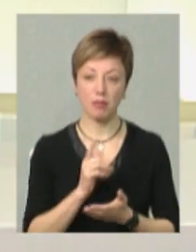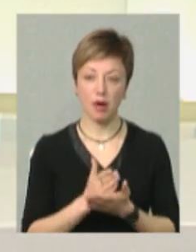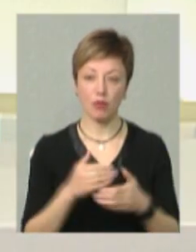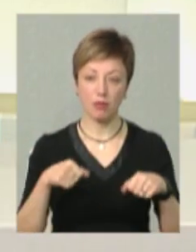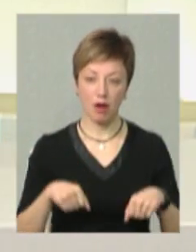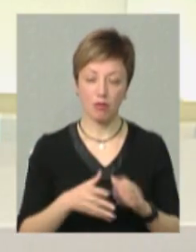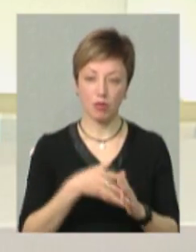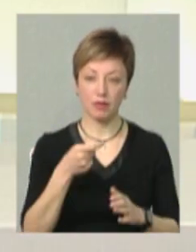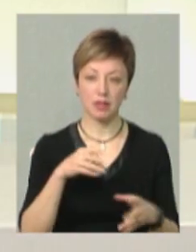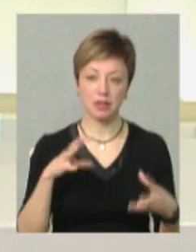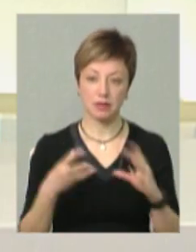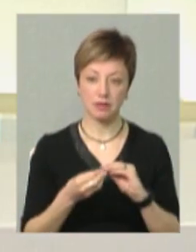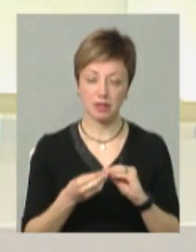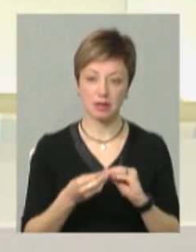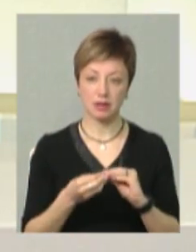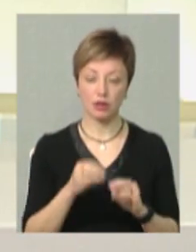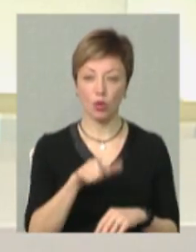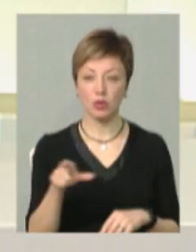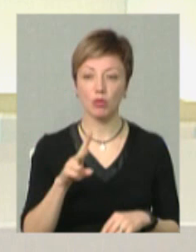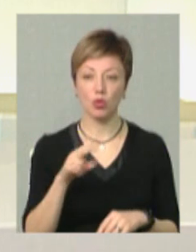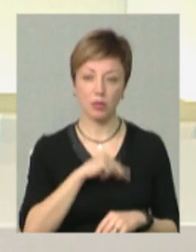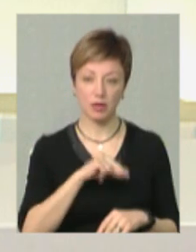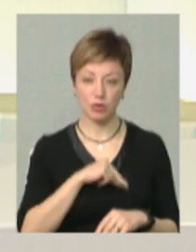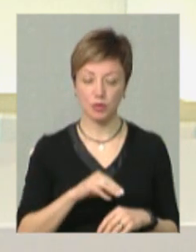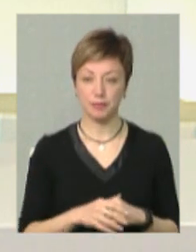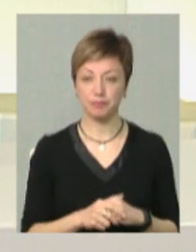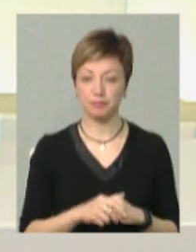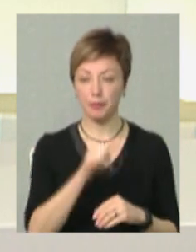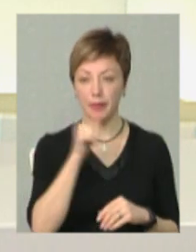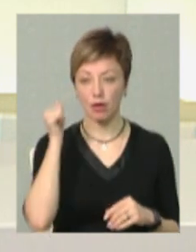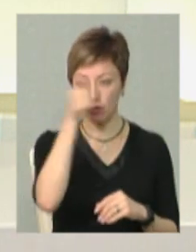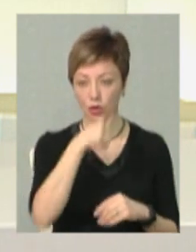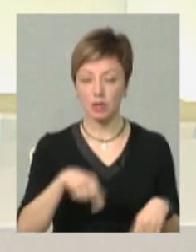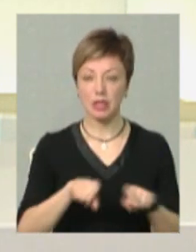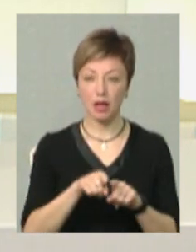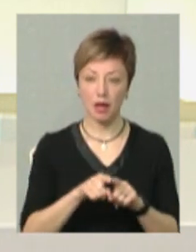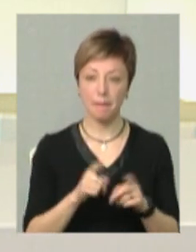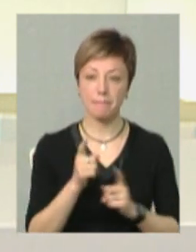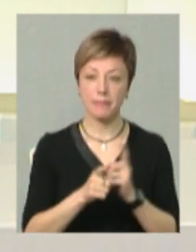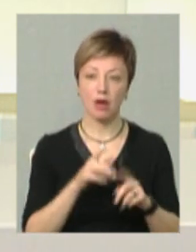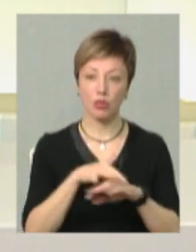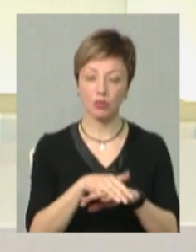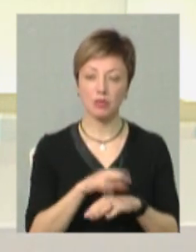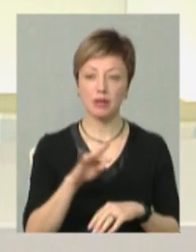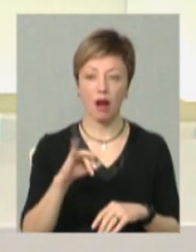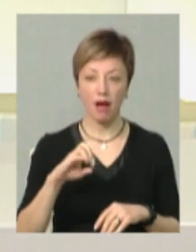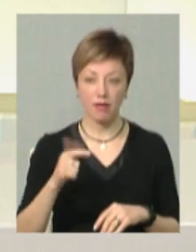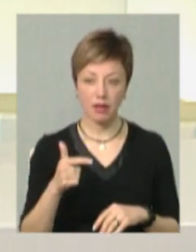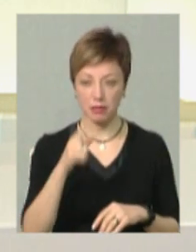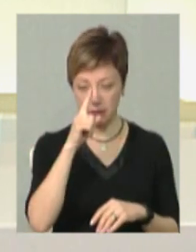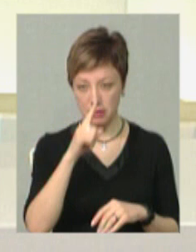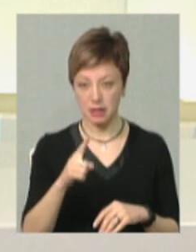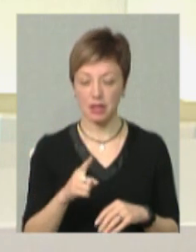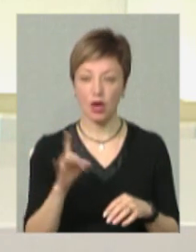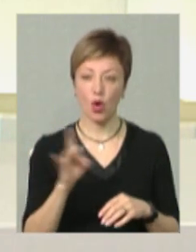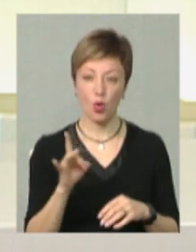право подавати звітність за осіб, які в них працюють. Так, от в минулому році ми такий перерахунок проводили в травні місяці, і